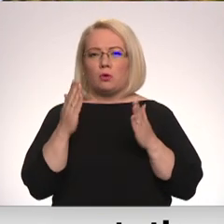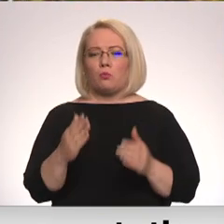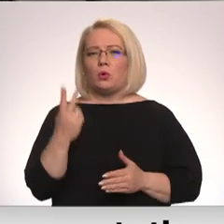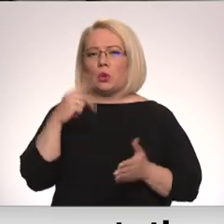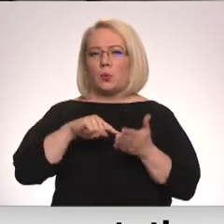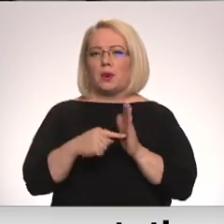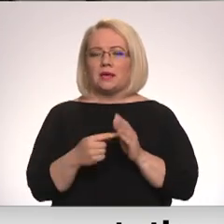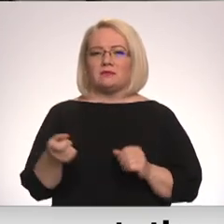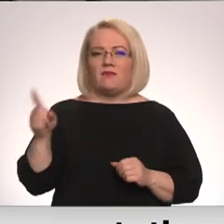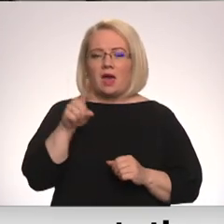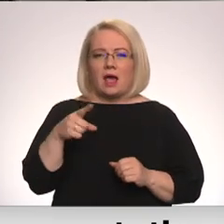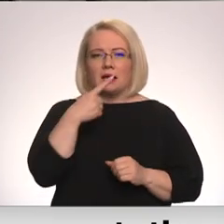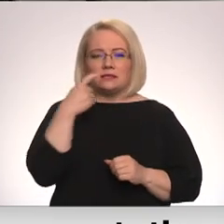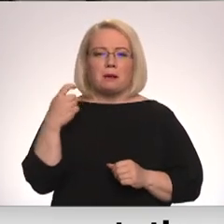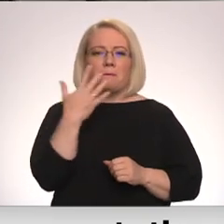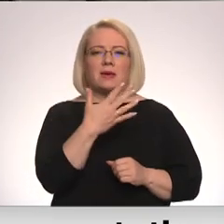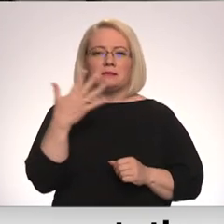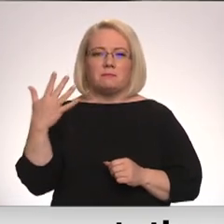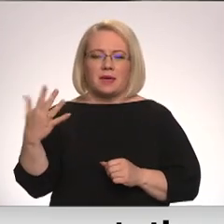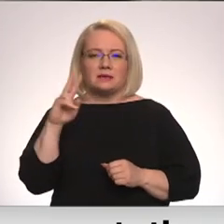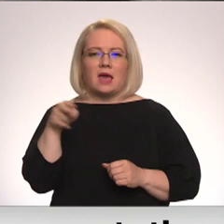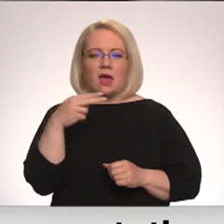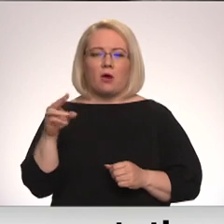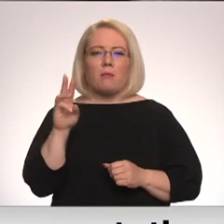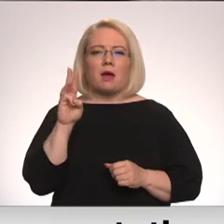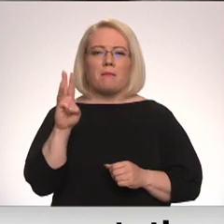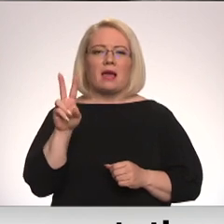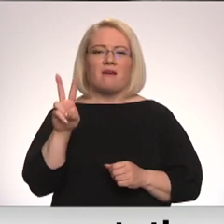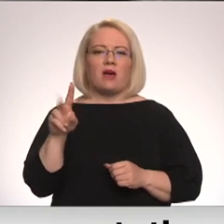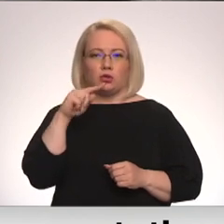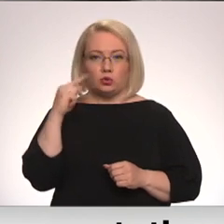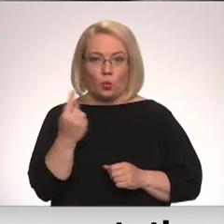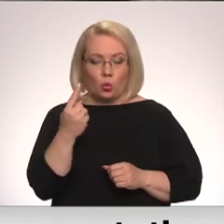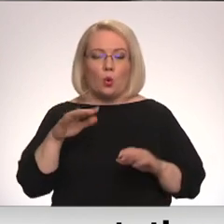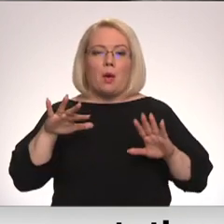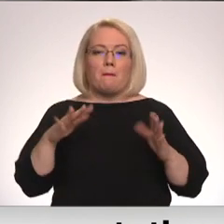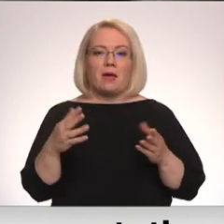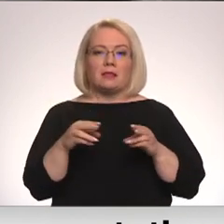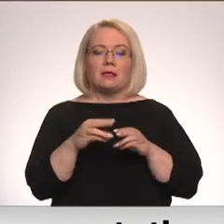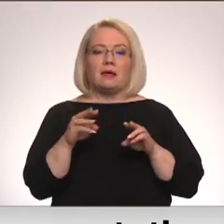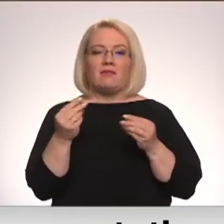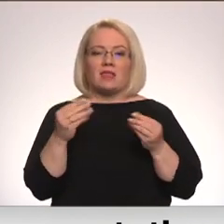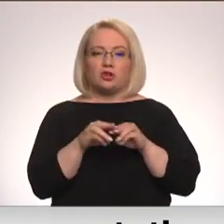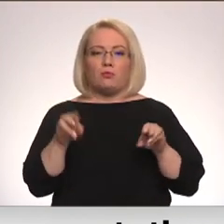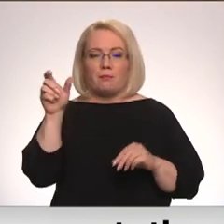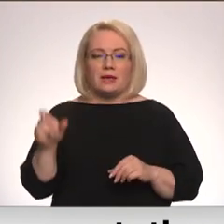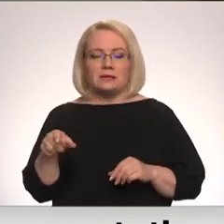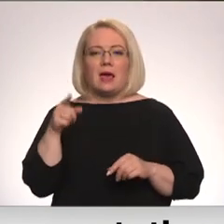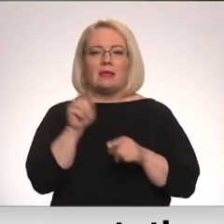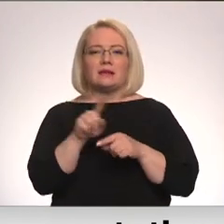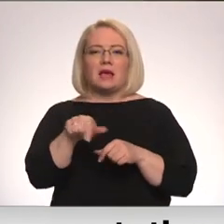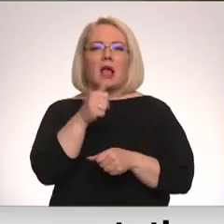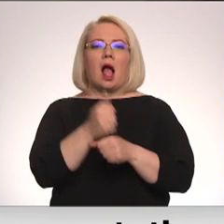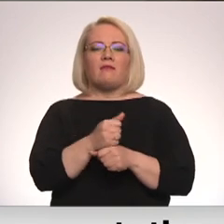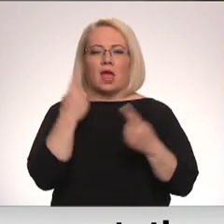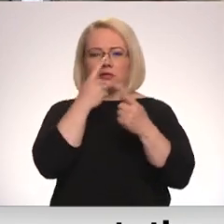reizes lielāks 155 eiro par megavatstundu. Finanšu ministrs uzskata, ka tas ir mēģinājums nonākt ziņu virsrakstos